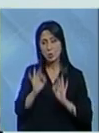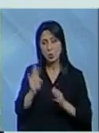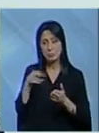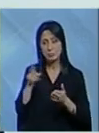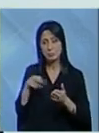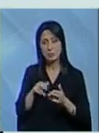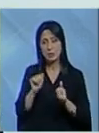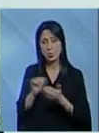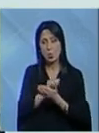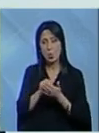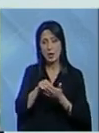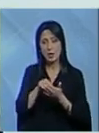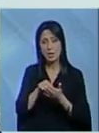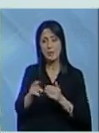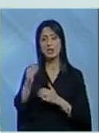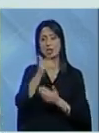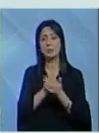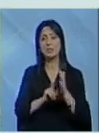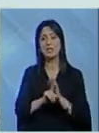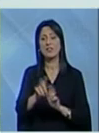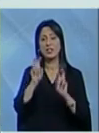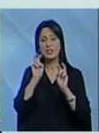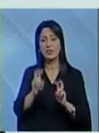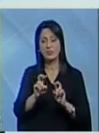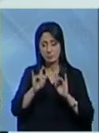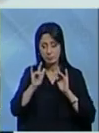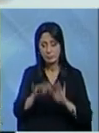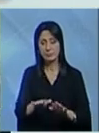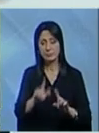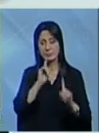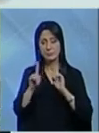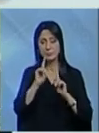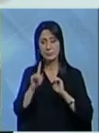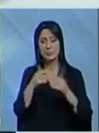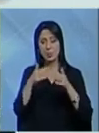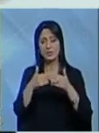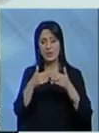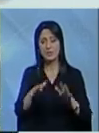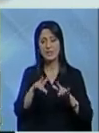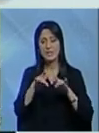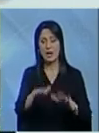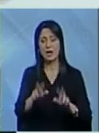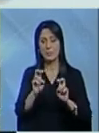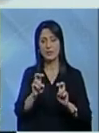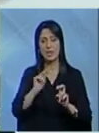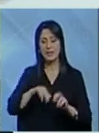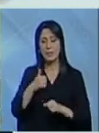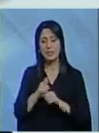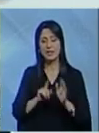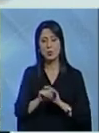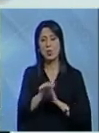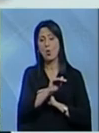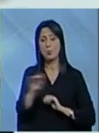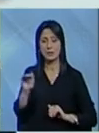ეს სატარიფო დოკუმენტაცია შემოტანილი და ამის შემდეგ იწყება ადმინისტრაციული წარმოება. ეს იმას ნიშნავს, რომ იხსნება საქმე და შესაბამისად დეპარტამენტი იწყებს